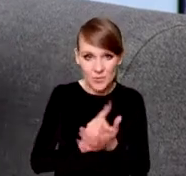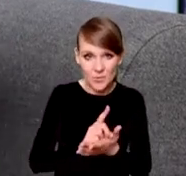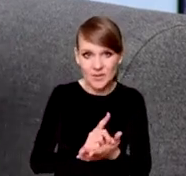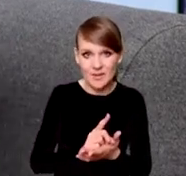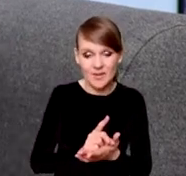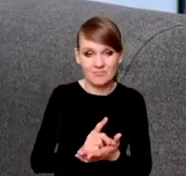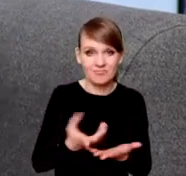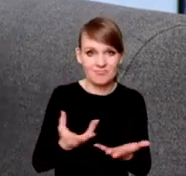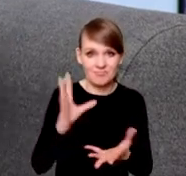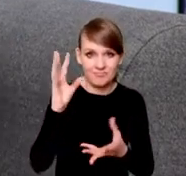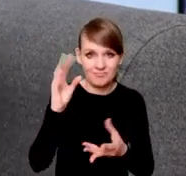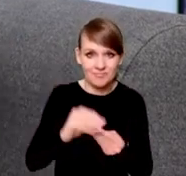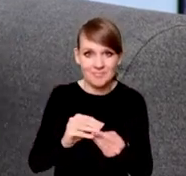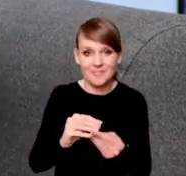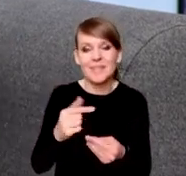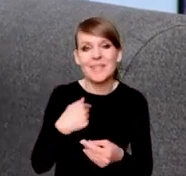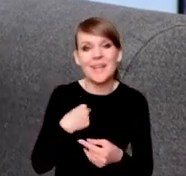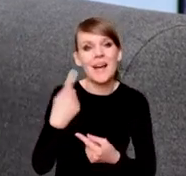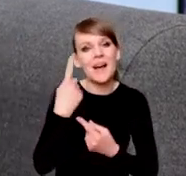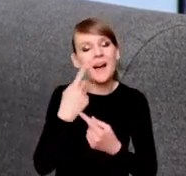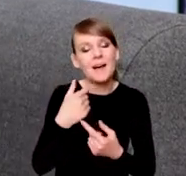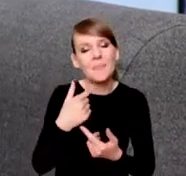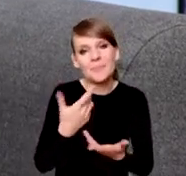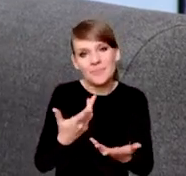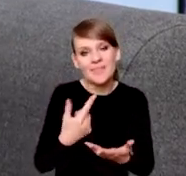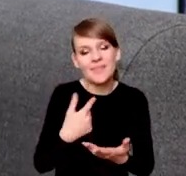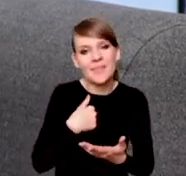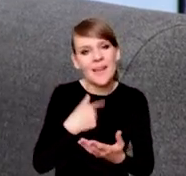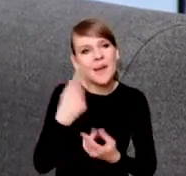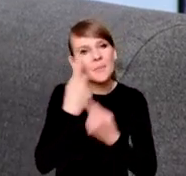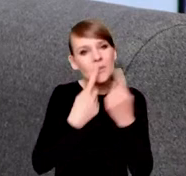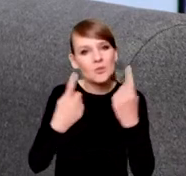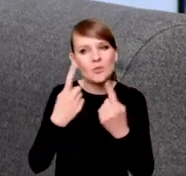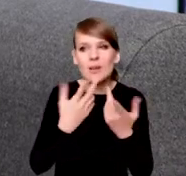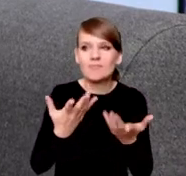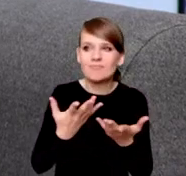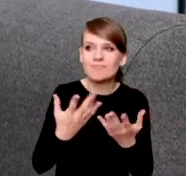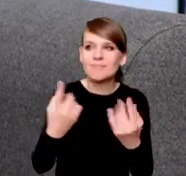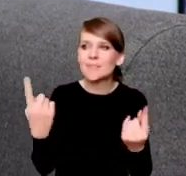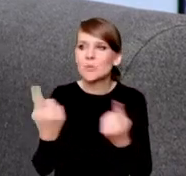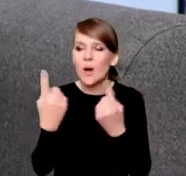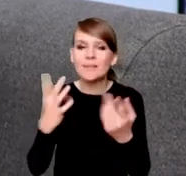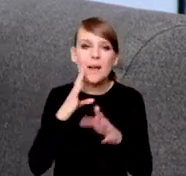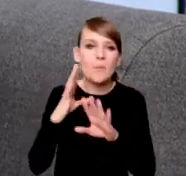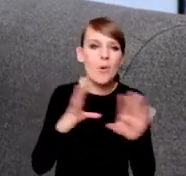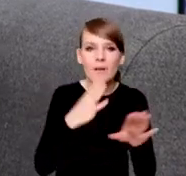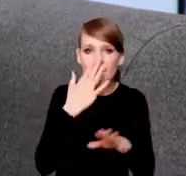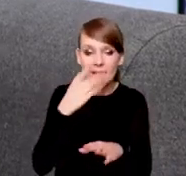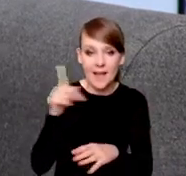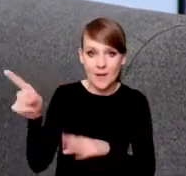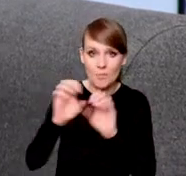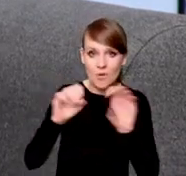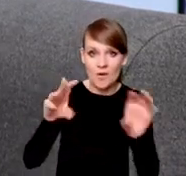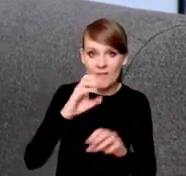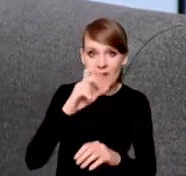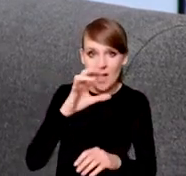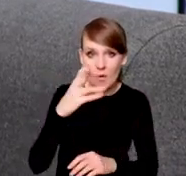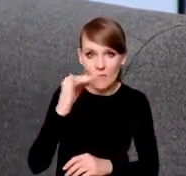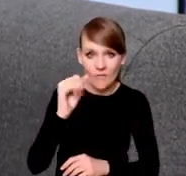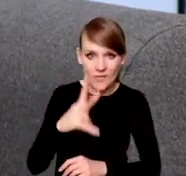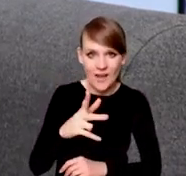myślę analogiami i tutaj profesor Wachowiak wspomniał o tej lokomotywie.